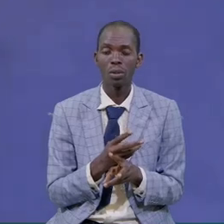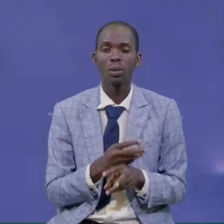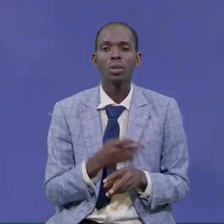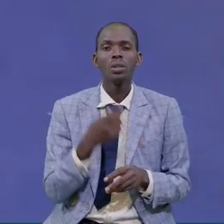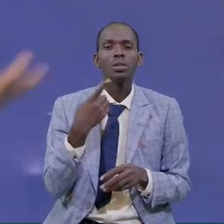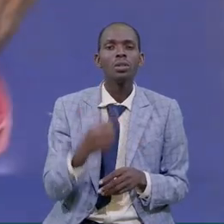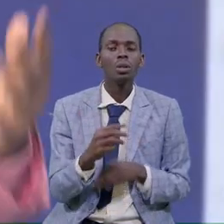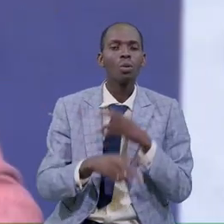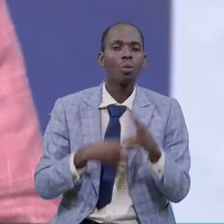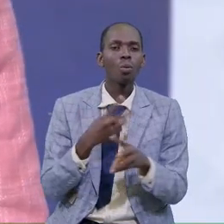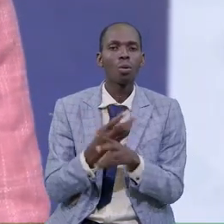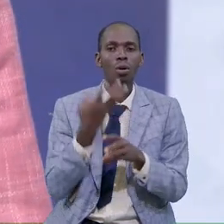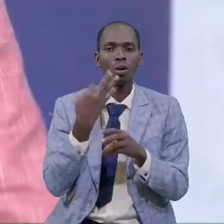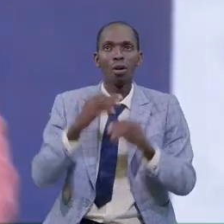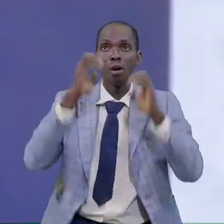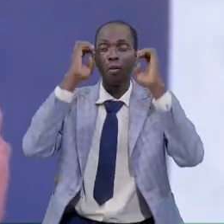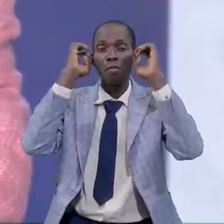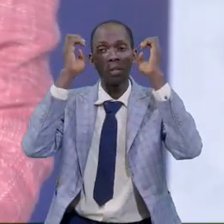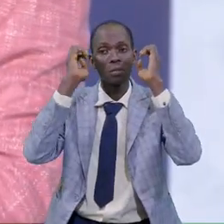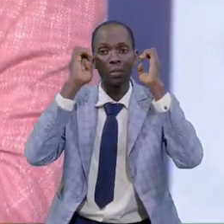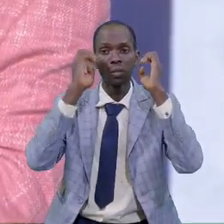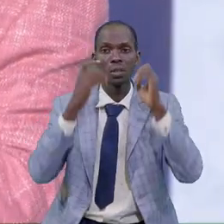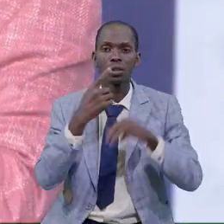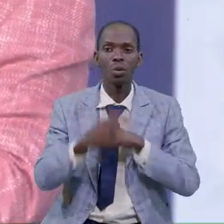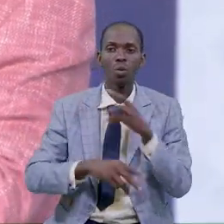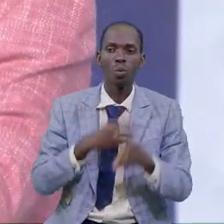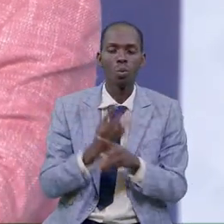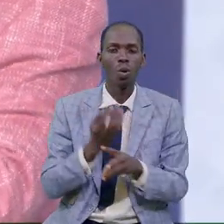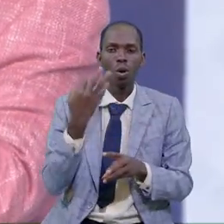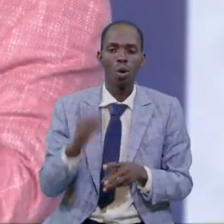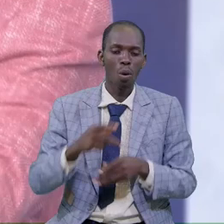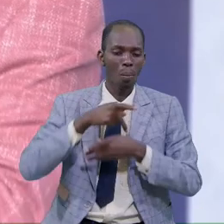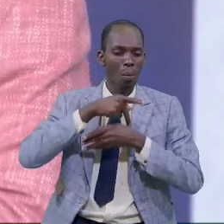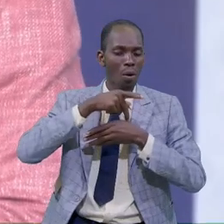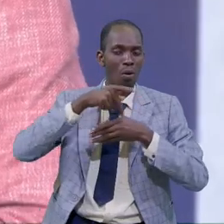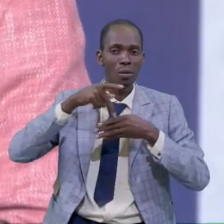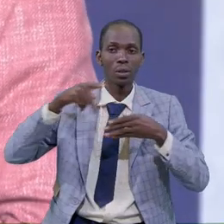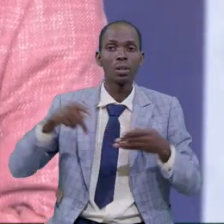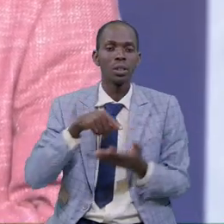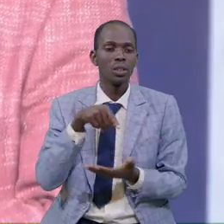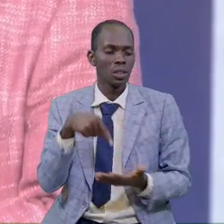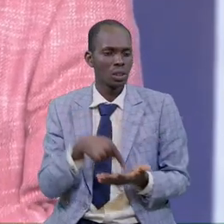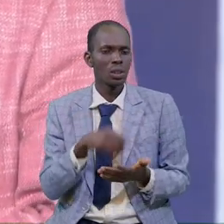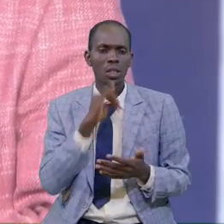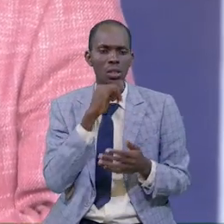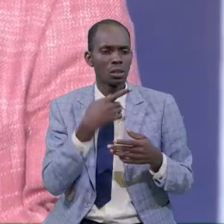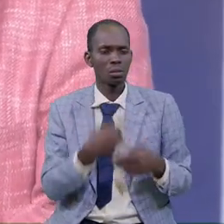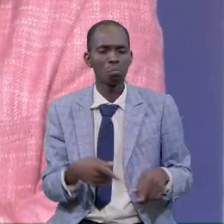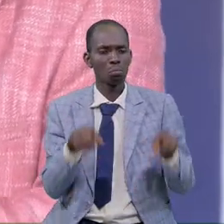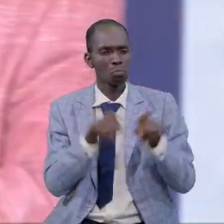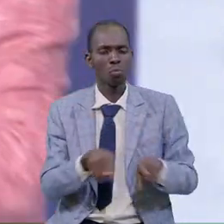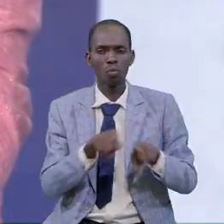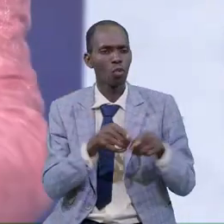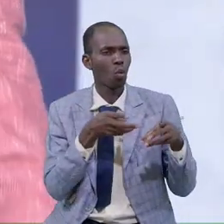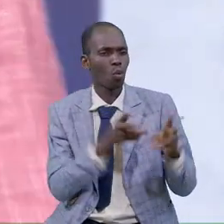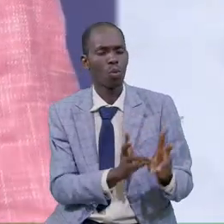de l'éducation, le monde de la profession. Voici la manière dont ils l'ont fait depuis des